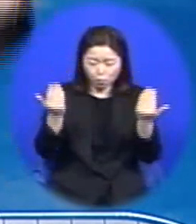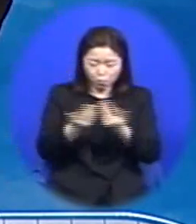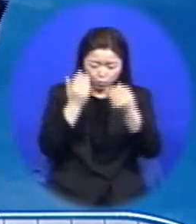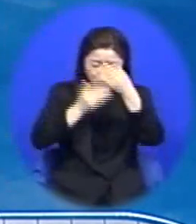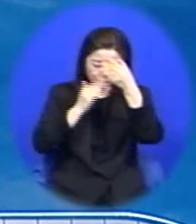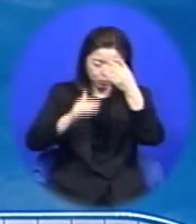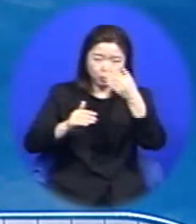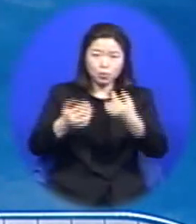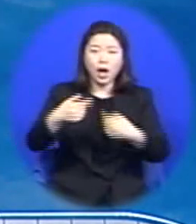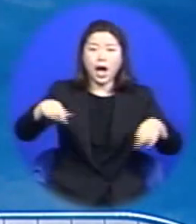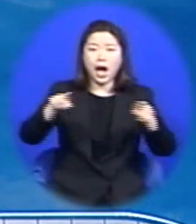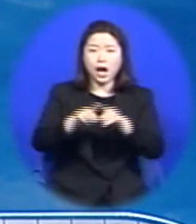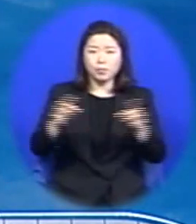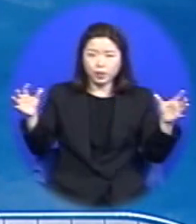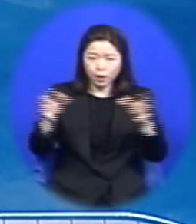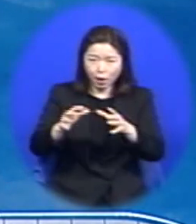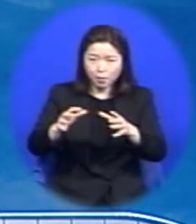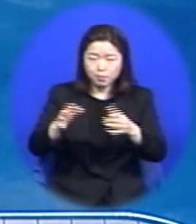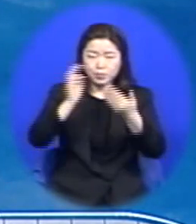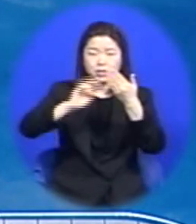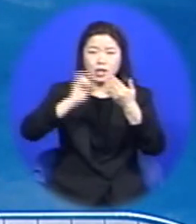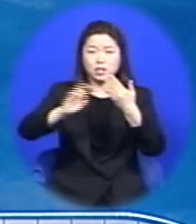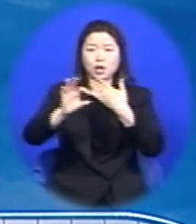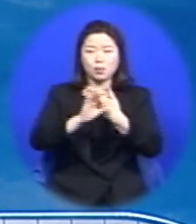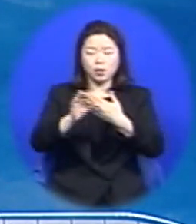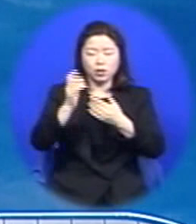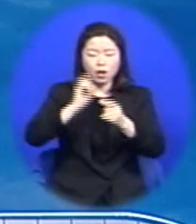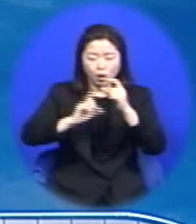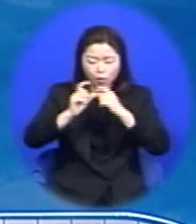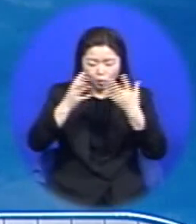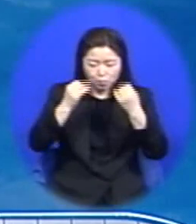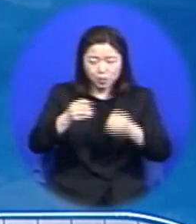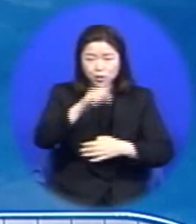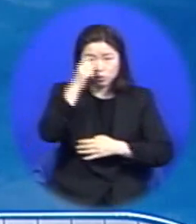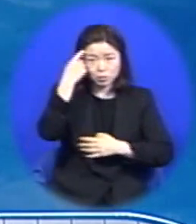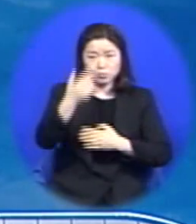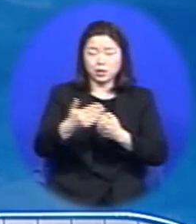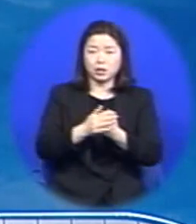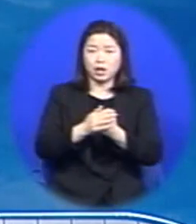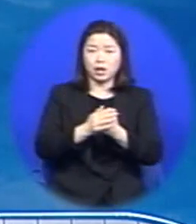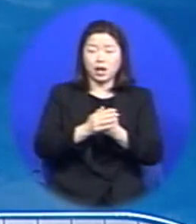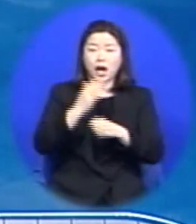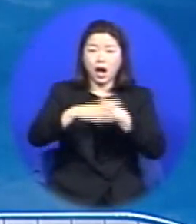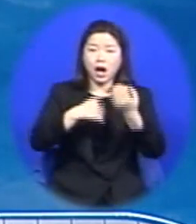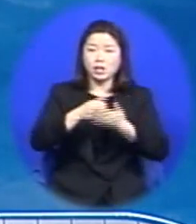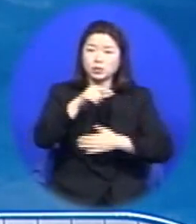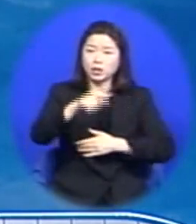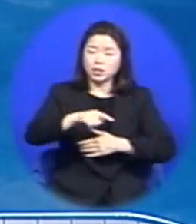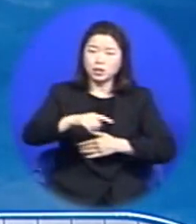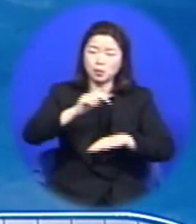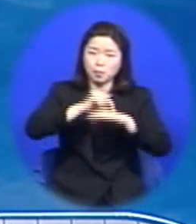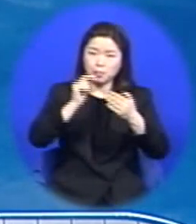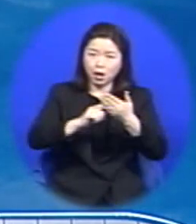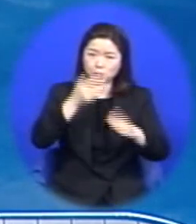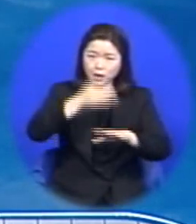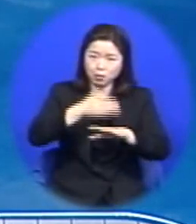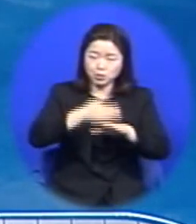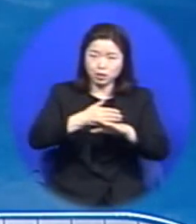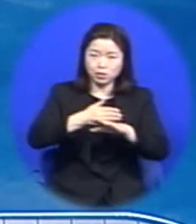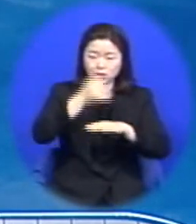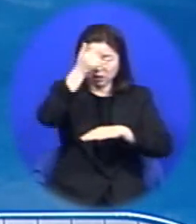다 함께 찬양하면 얼마나 좋아요. 하나님께 이 마음의 감사를 예물로 봉헌해 드리고